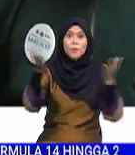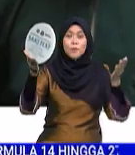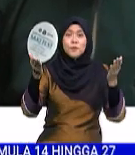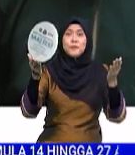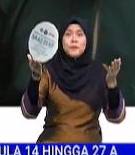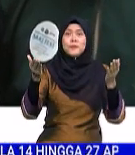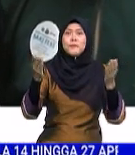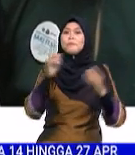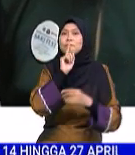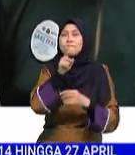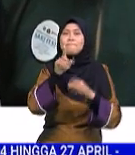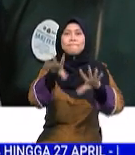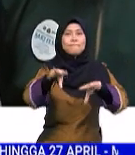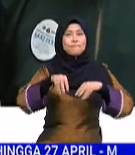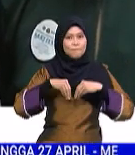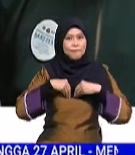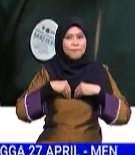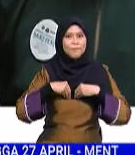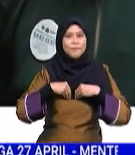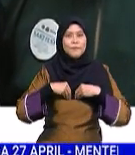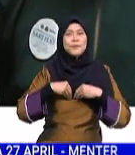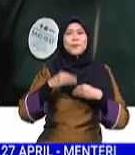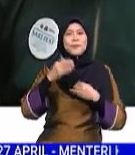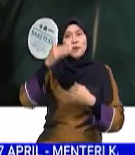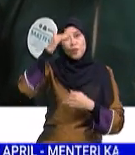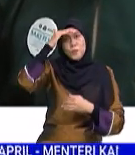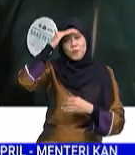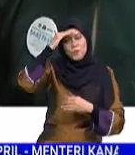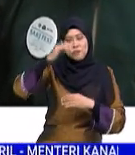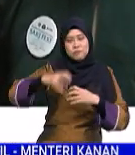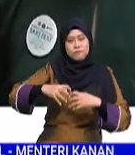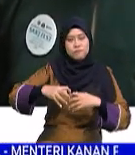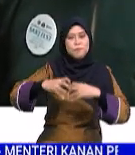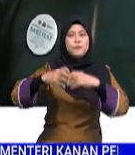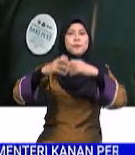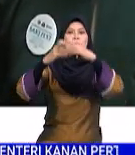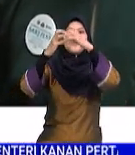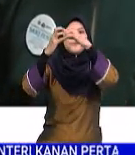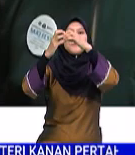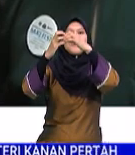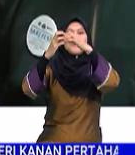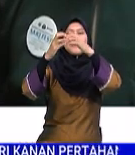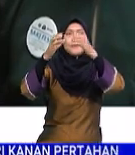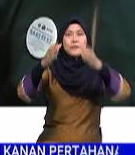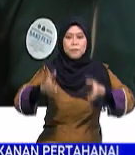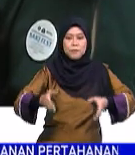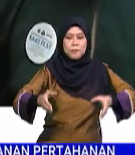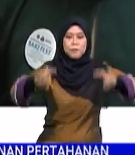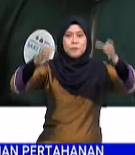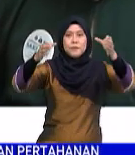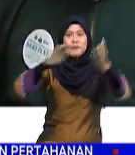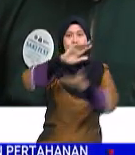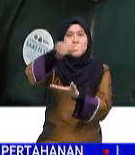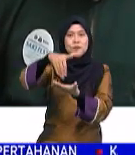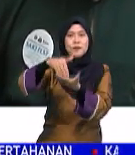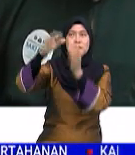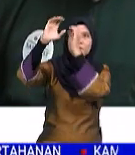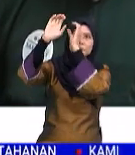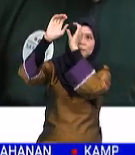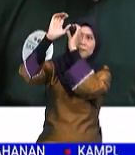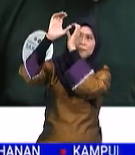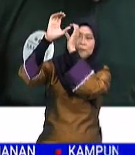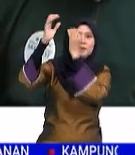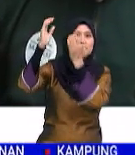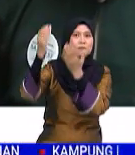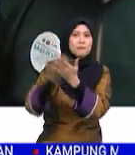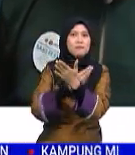kebahagiaan itu aku telah berkenan supaya Joho membangun dan mendirikan sebuah pusat ekonomi batu hilang yang